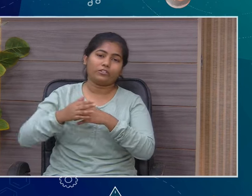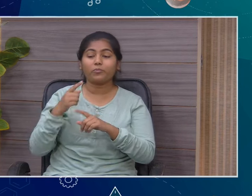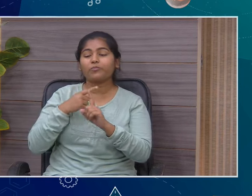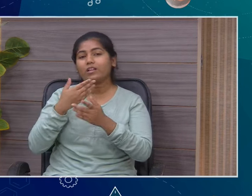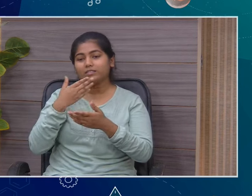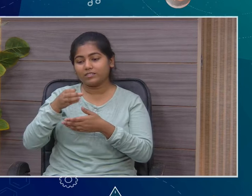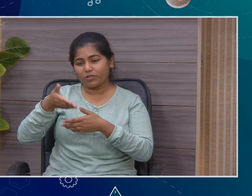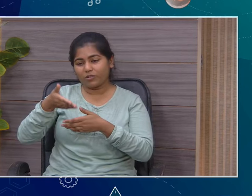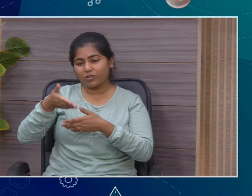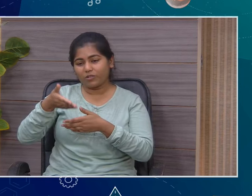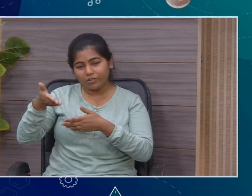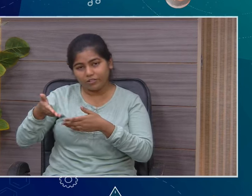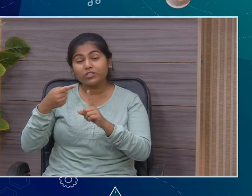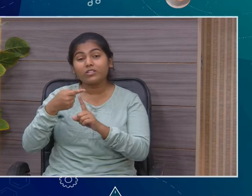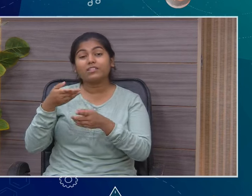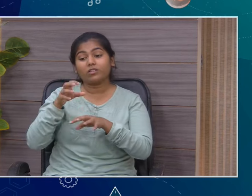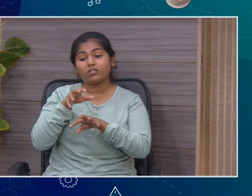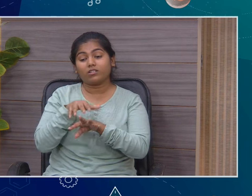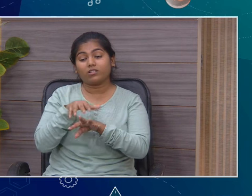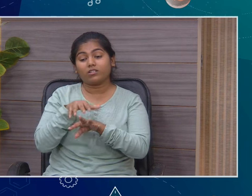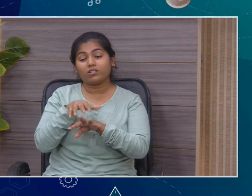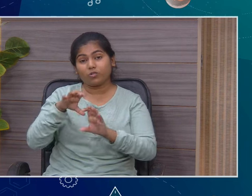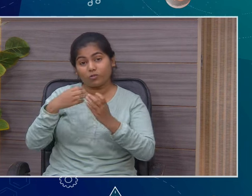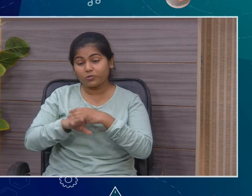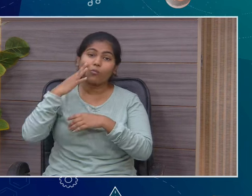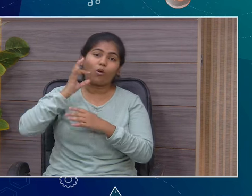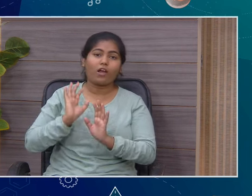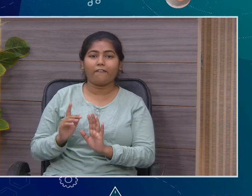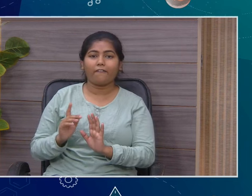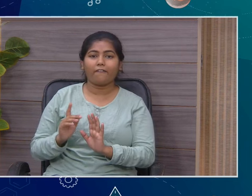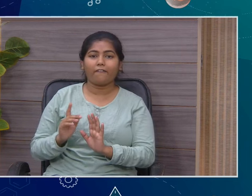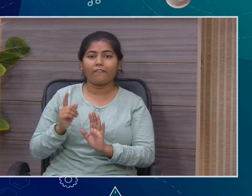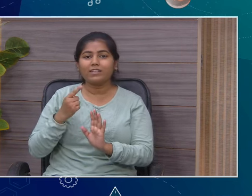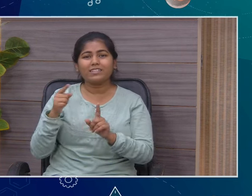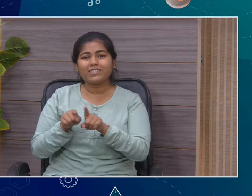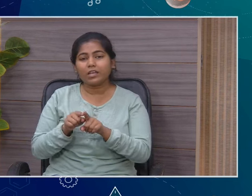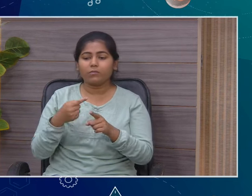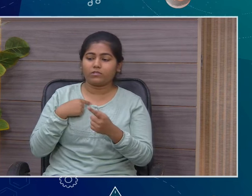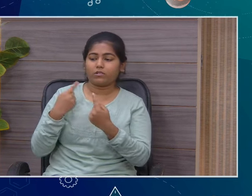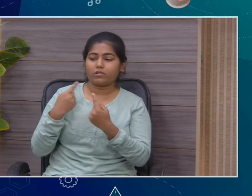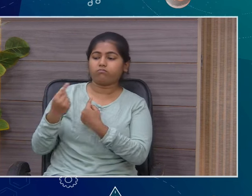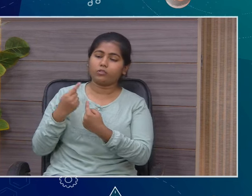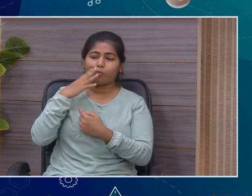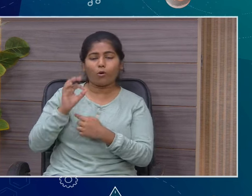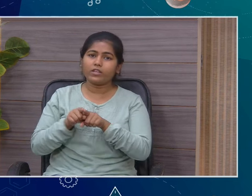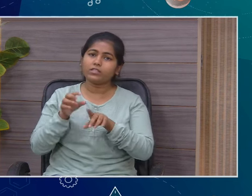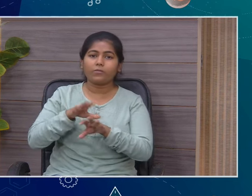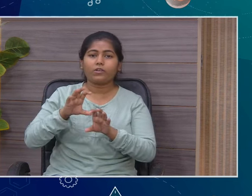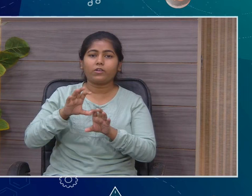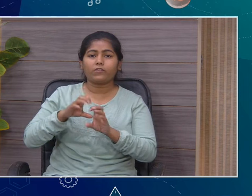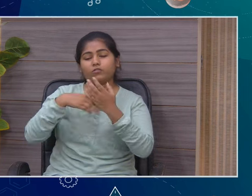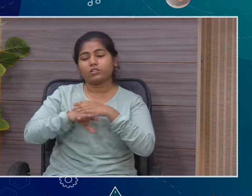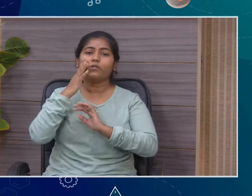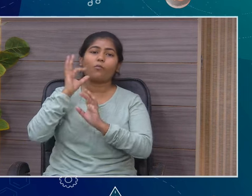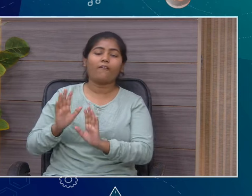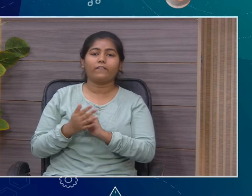करता हूं मैं क्योंकि समावेशी कक्षा में इनकी उतनी ही महत्ता है जितनी की हम और आप बात कर रहे हैं उसकी महत्ता है इस कक्षा में।